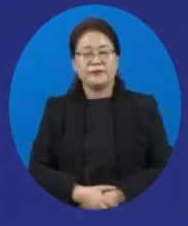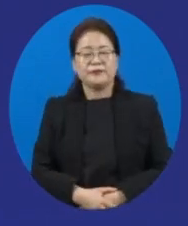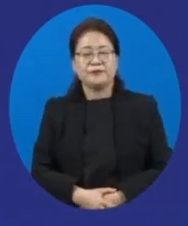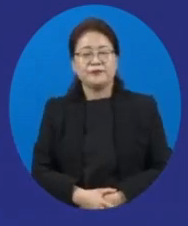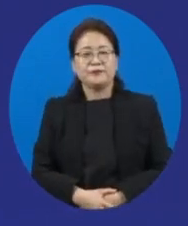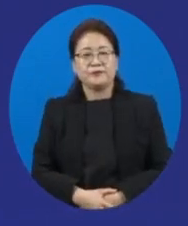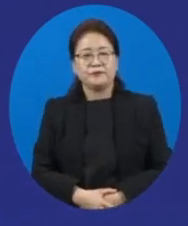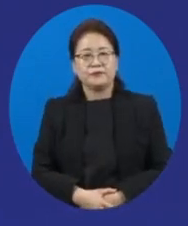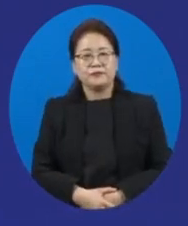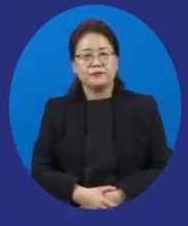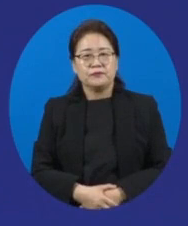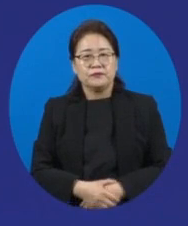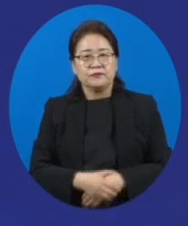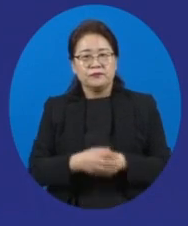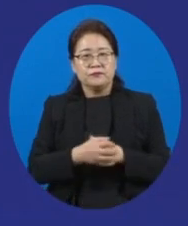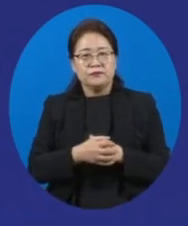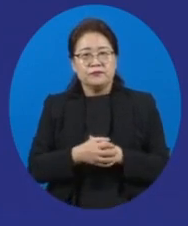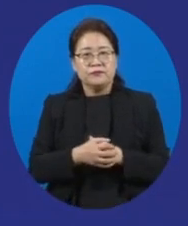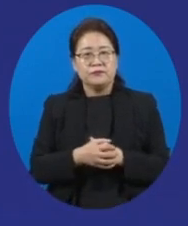더 이상